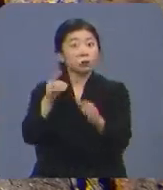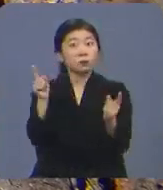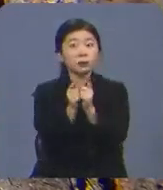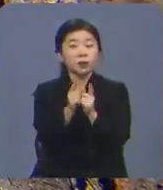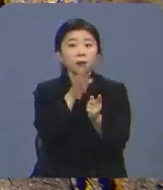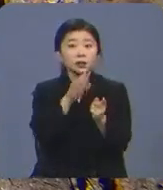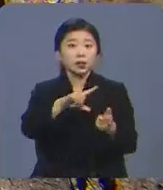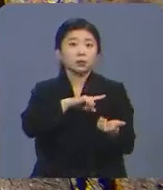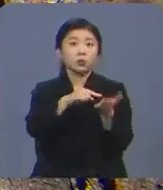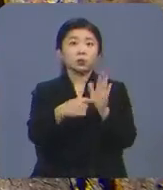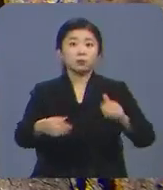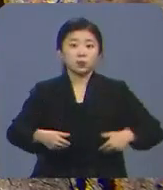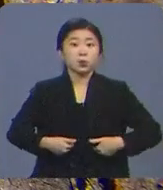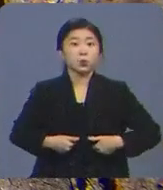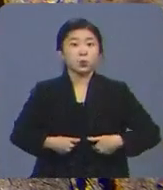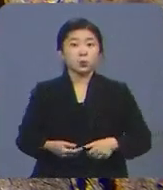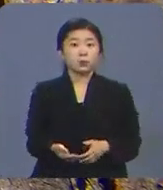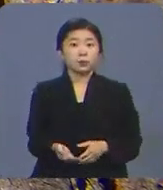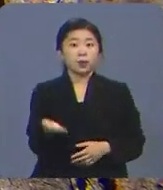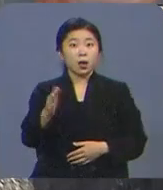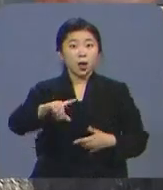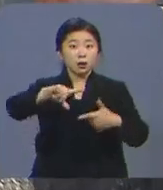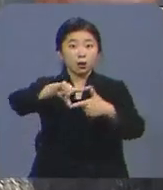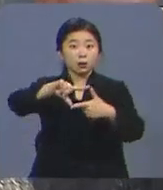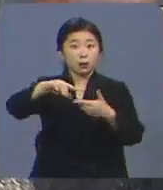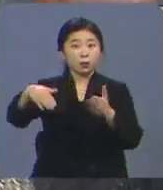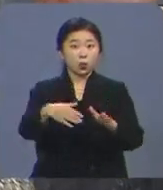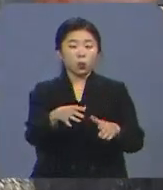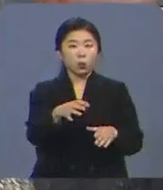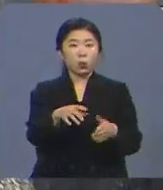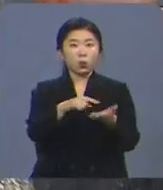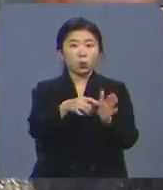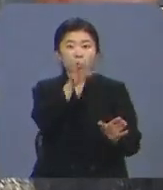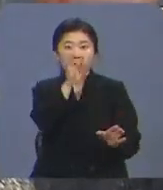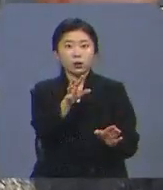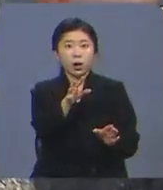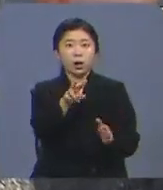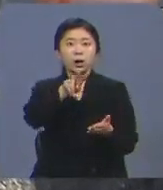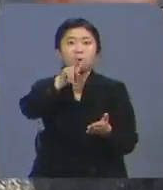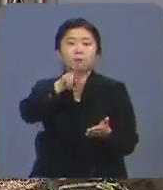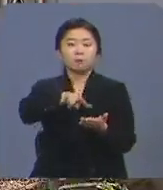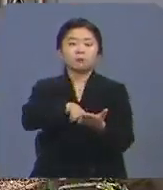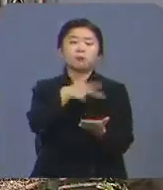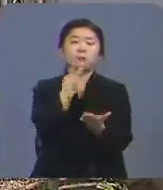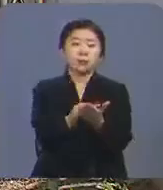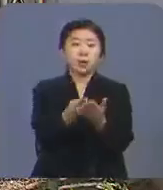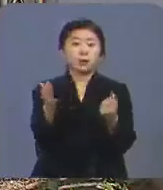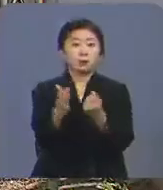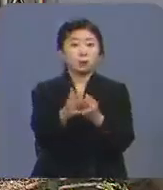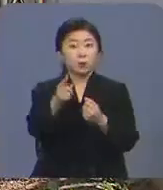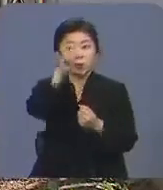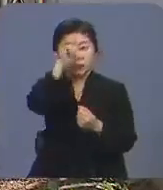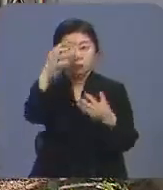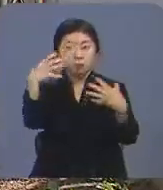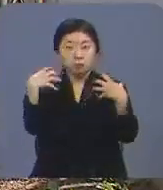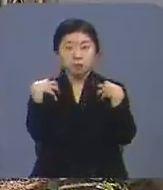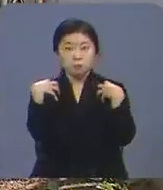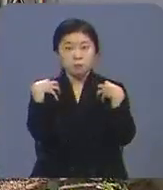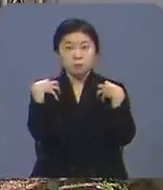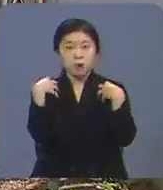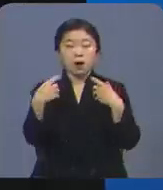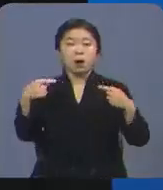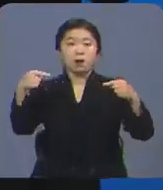이에 경상남도는 비공개 방침을 철회하고 오늘부터 질병관리청과의 협의를 거쳐 일부 학교를 공개하겠다고